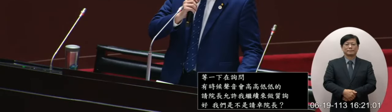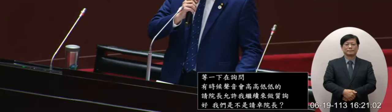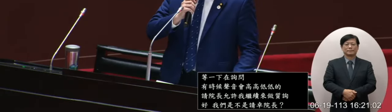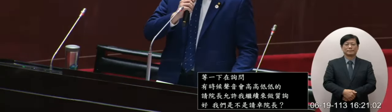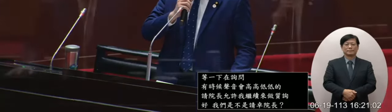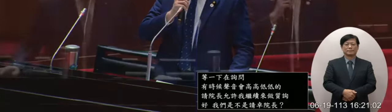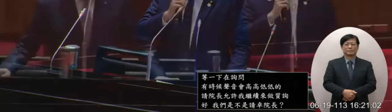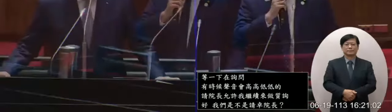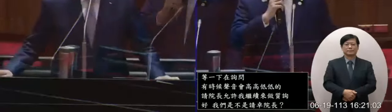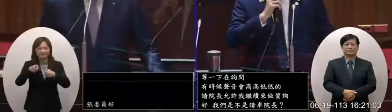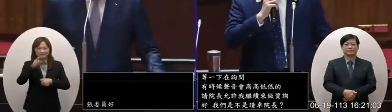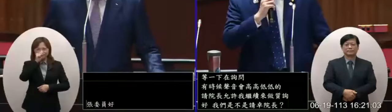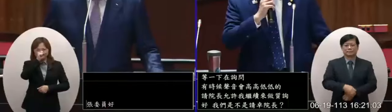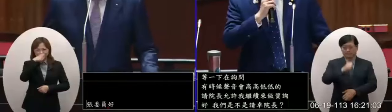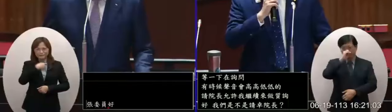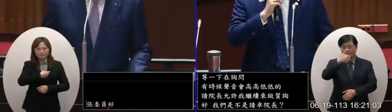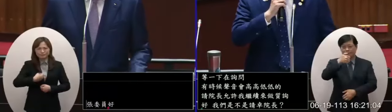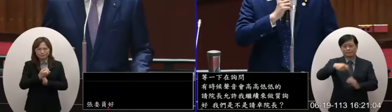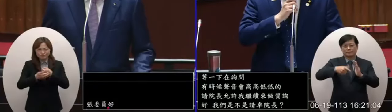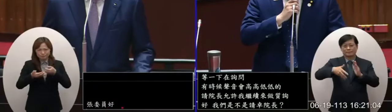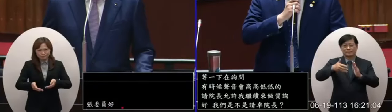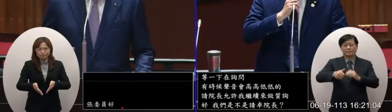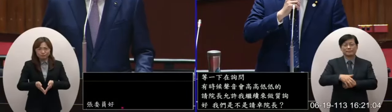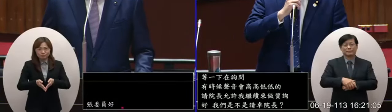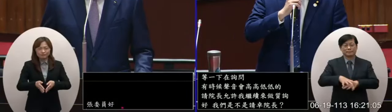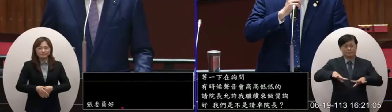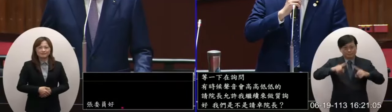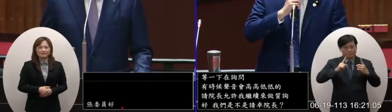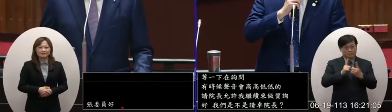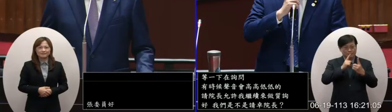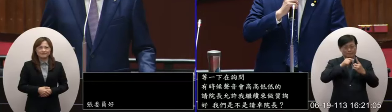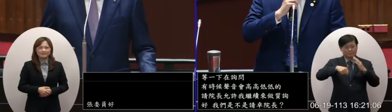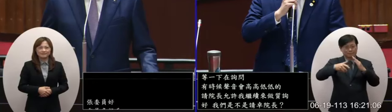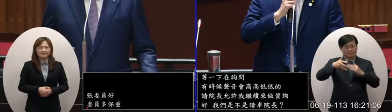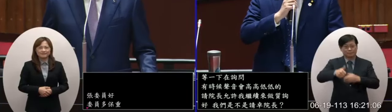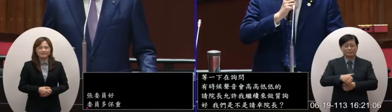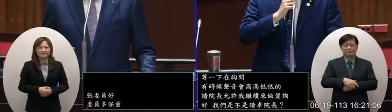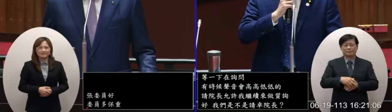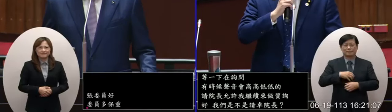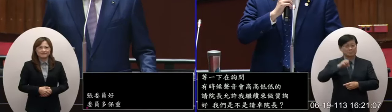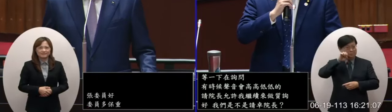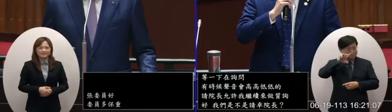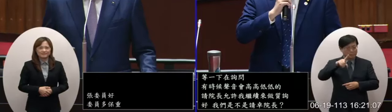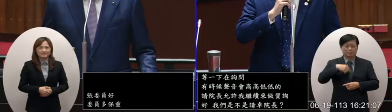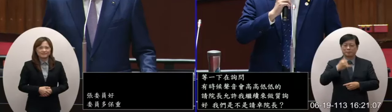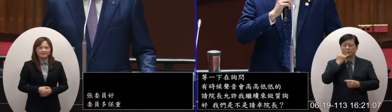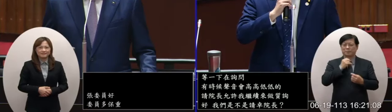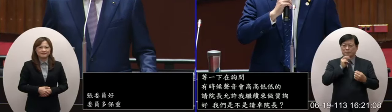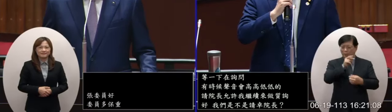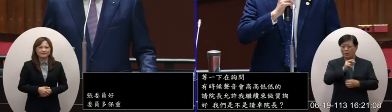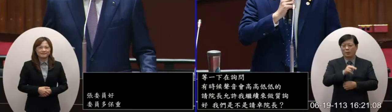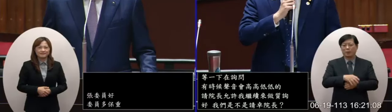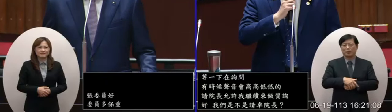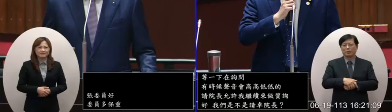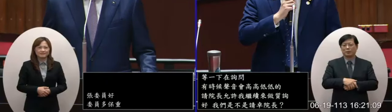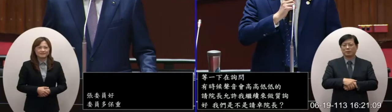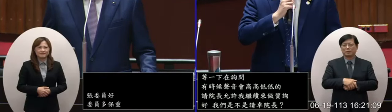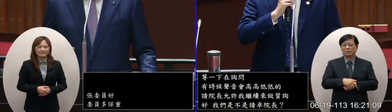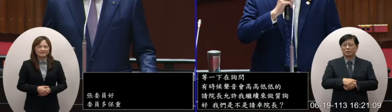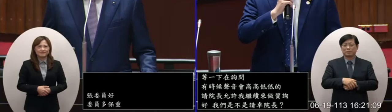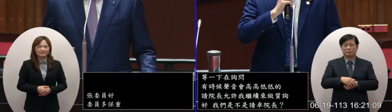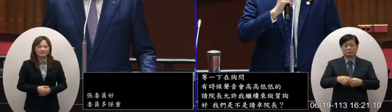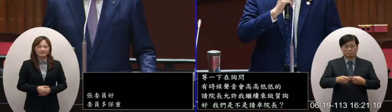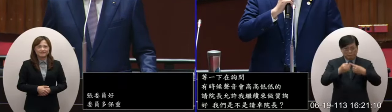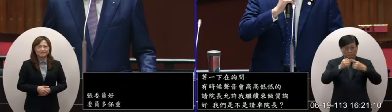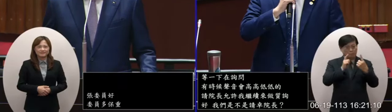张委员好，委员多保重啊。 好，谢谢院长哈。第一次见到院长哈，那很荣幸看到院长啊，也很觉得说